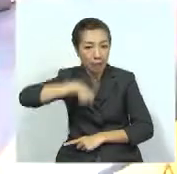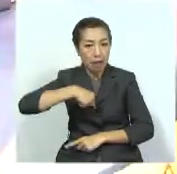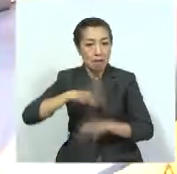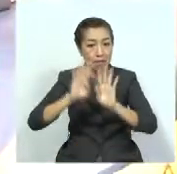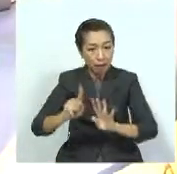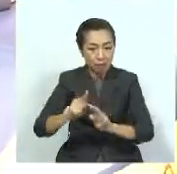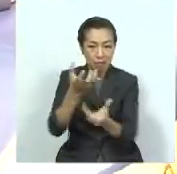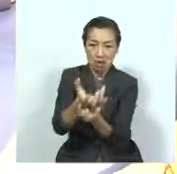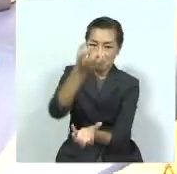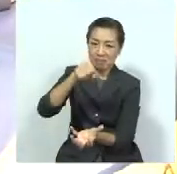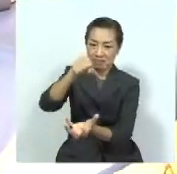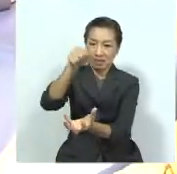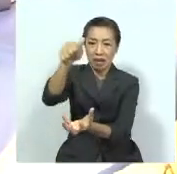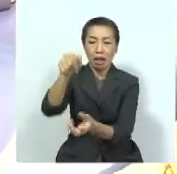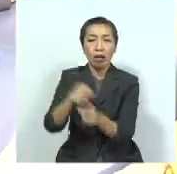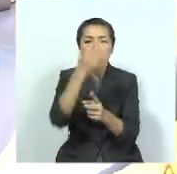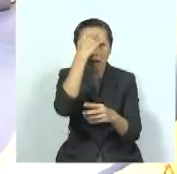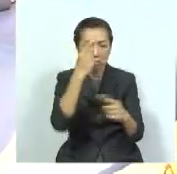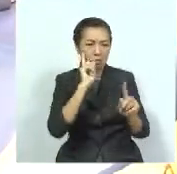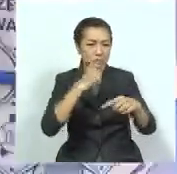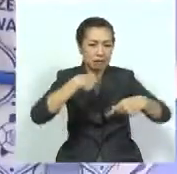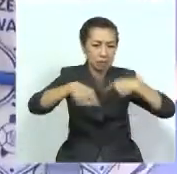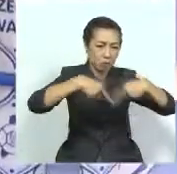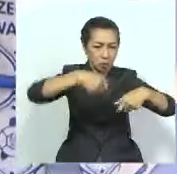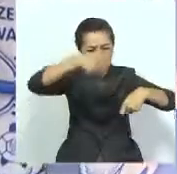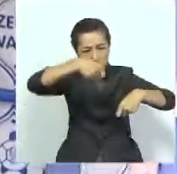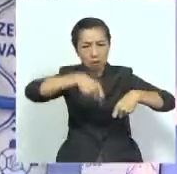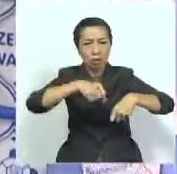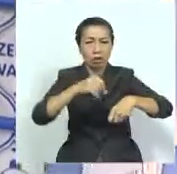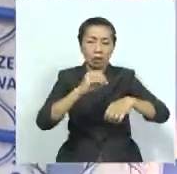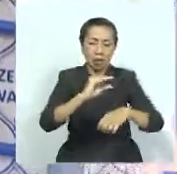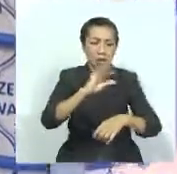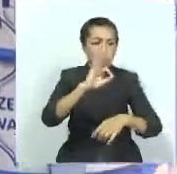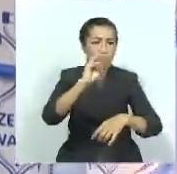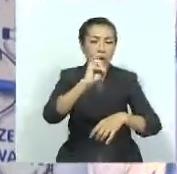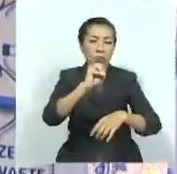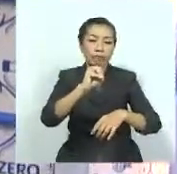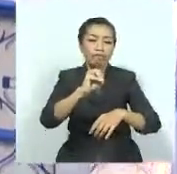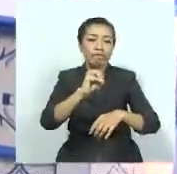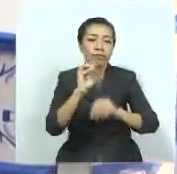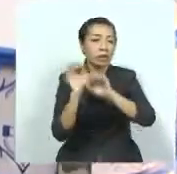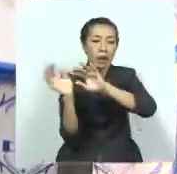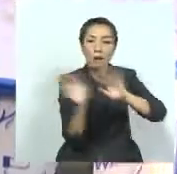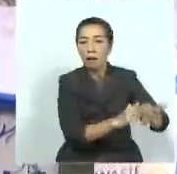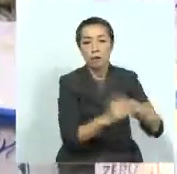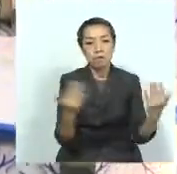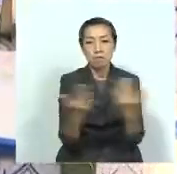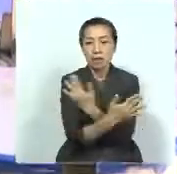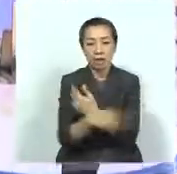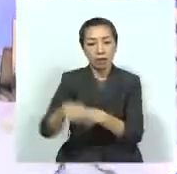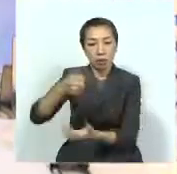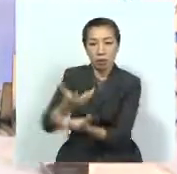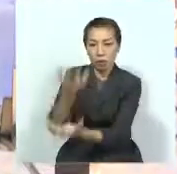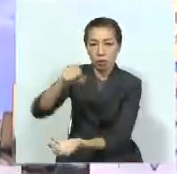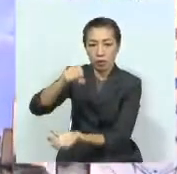ยเก๋ไก๋ใช้ปิ่นโตเพื่อลดปริมาณขยะพลาสติกและลดการใช้โฟมในเขตอุทยานแห่งชาติโดยจะนำร่องการ